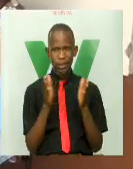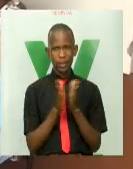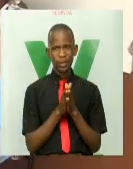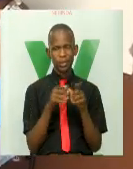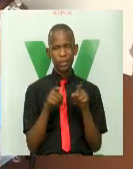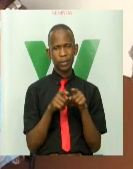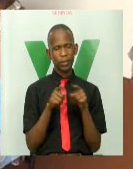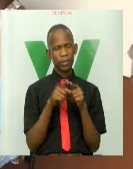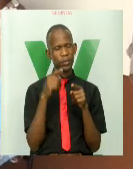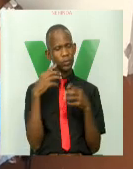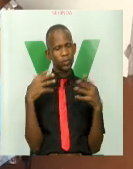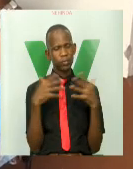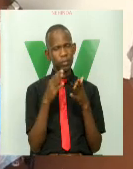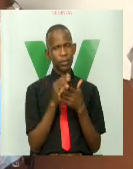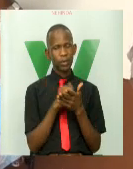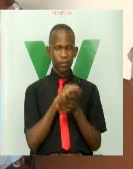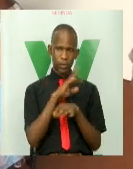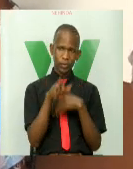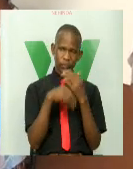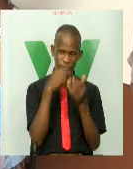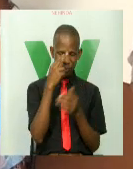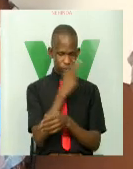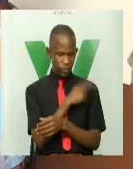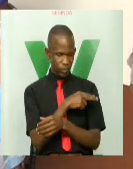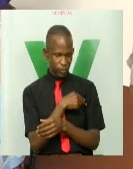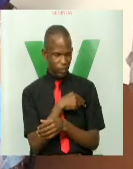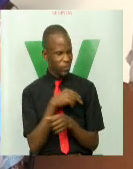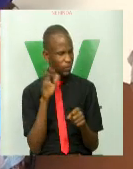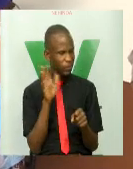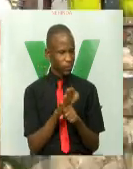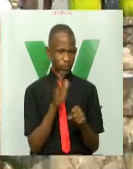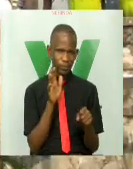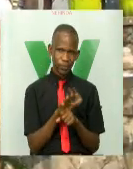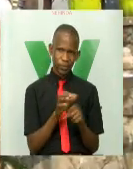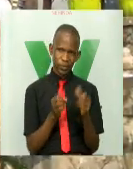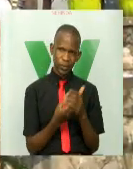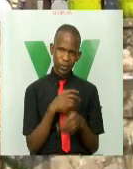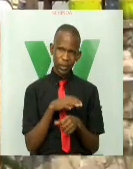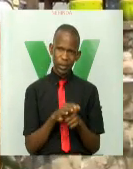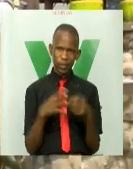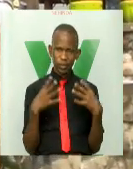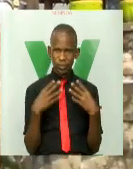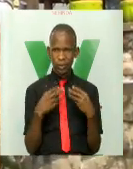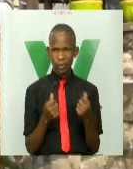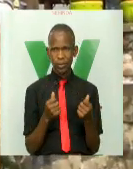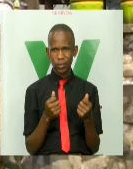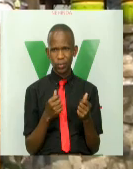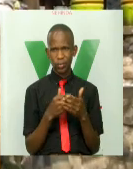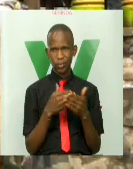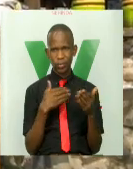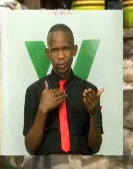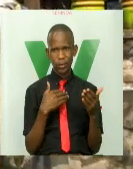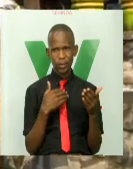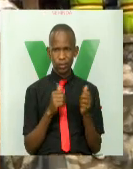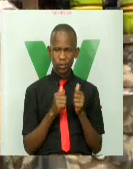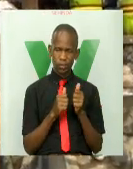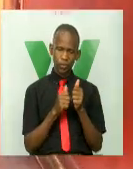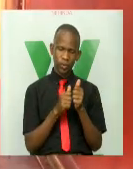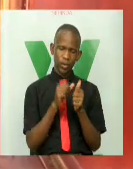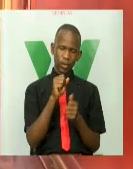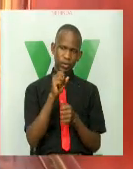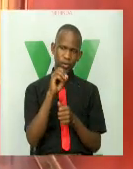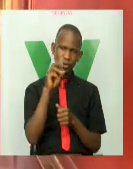ninyetantara abo kuba mu marwaro ha nambra twagemeseza twalinda gebragere ebitayirweho Ministry of